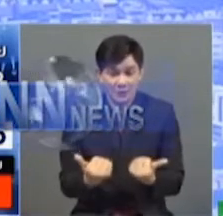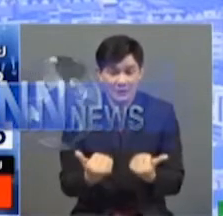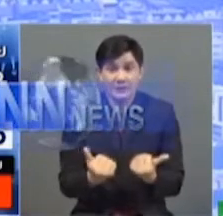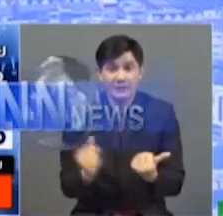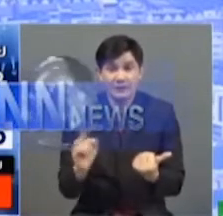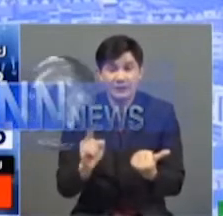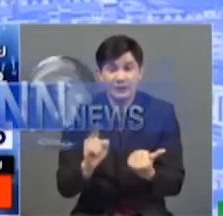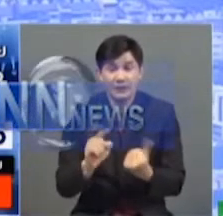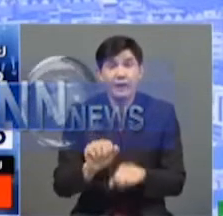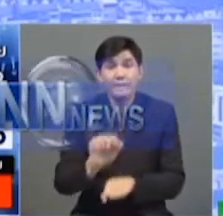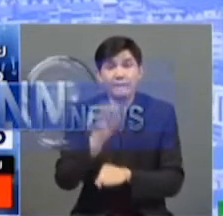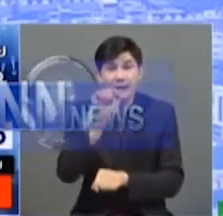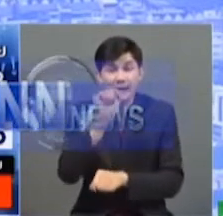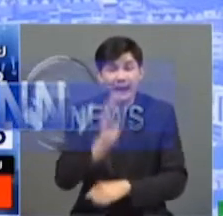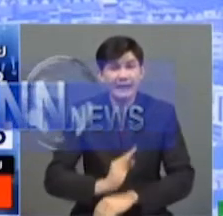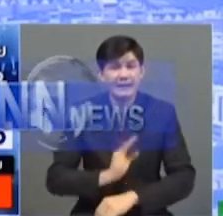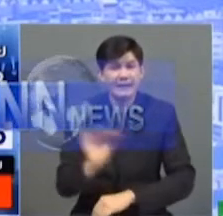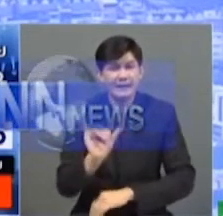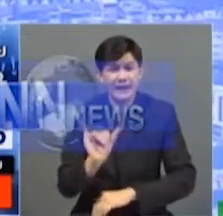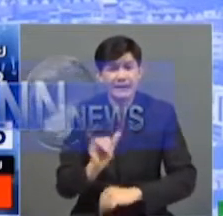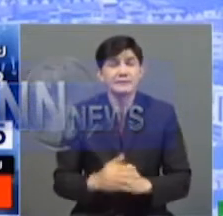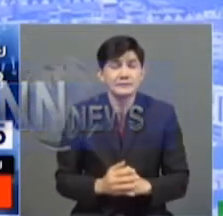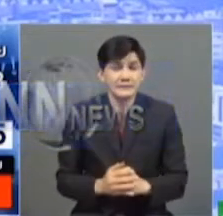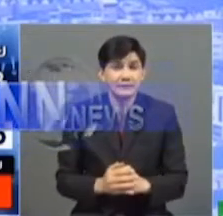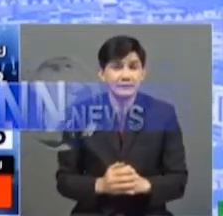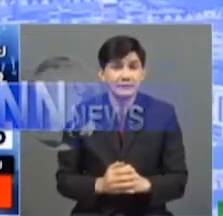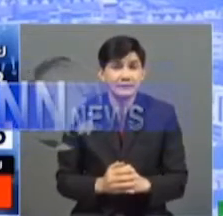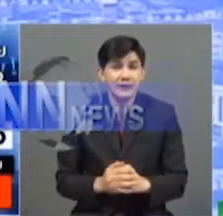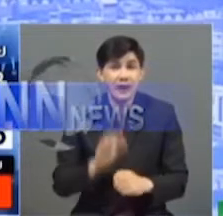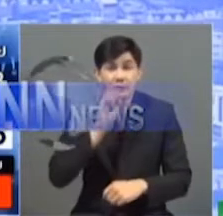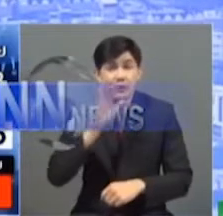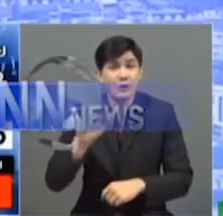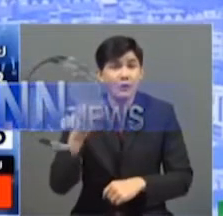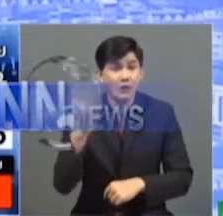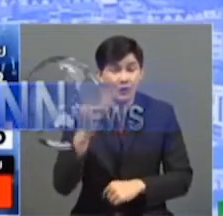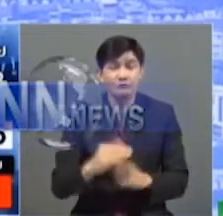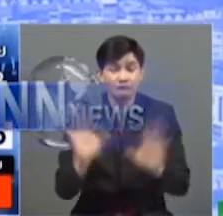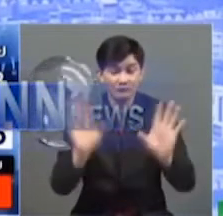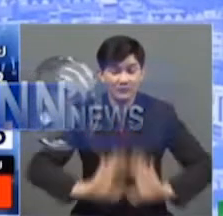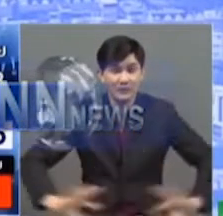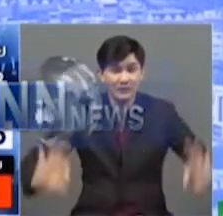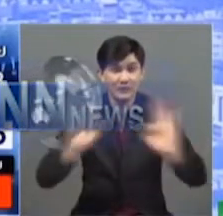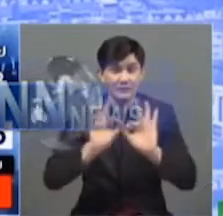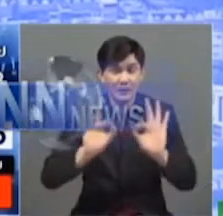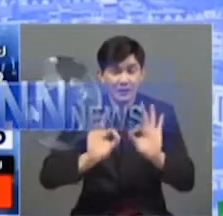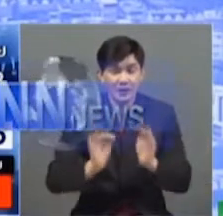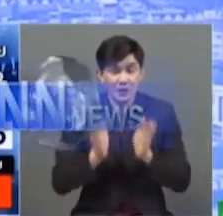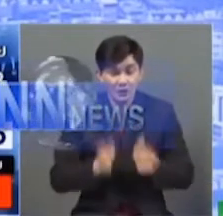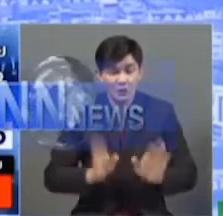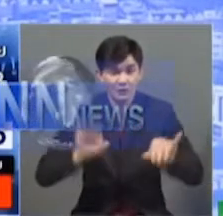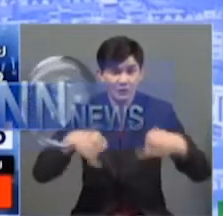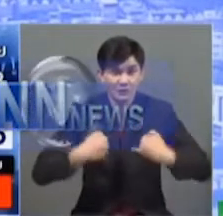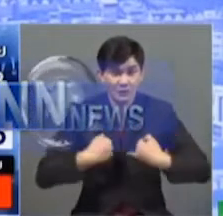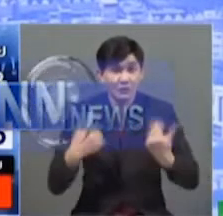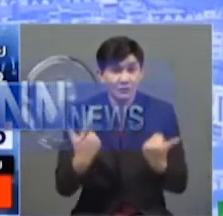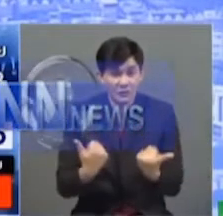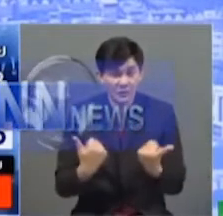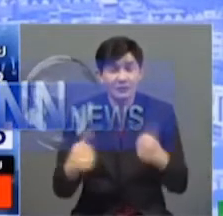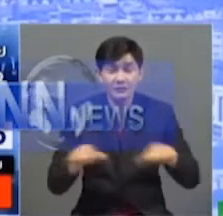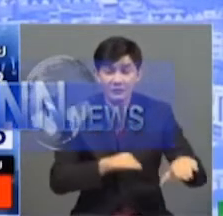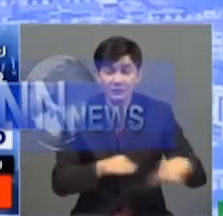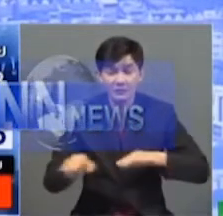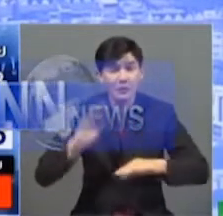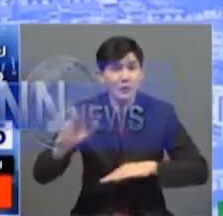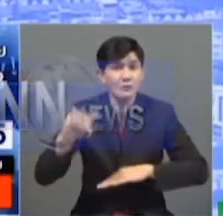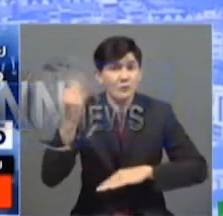าสถานการณ์ปัจจุบันประเทศไทยอยู่อันดับที่66ของโลกพบผู้ป่วยใหม่6คนค่ะรักษาหายกลับบ้านแล้ว 2,796 คนยื